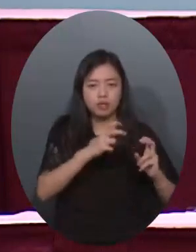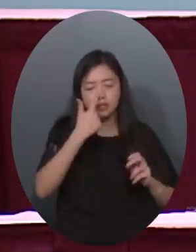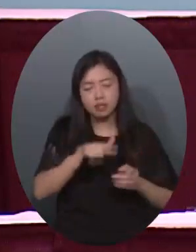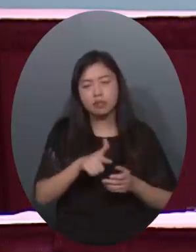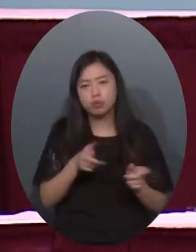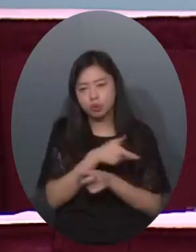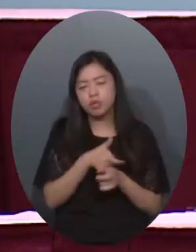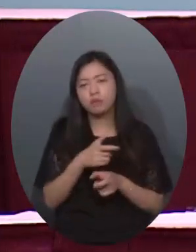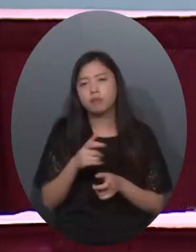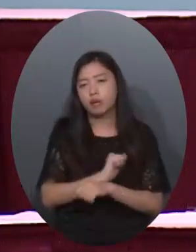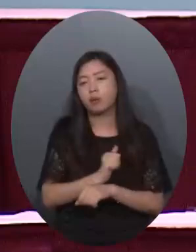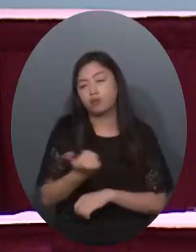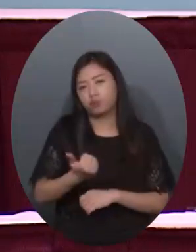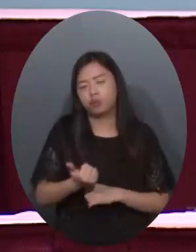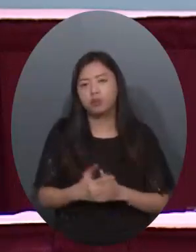機。